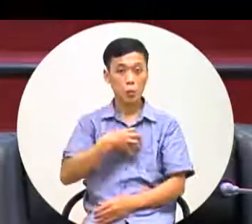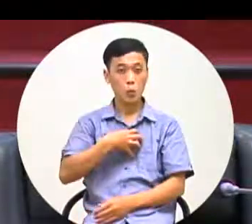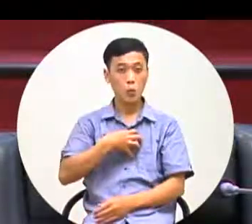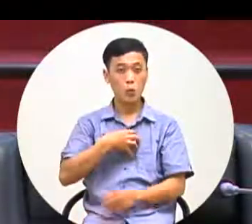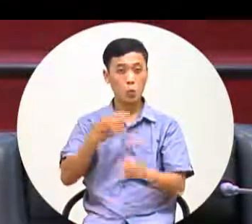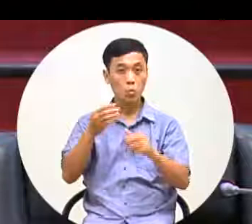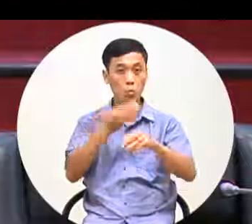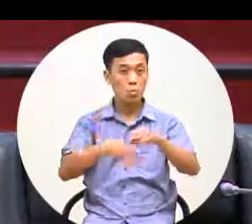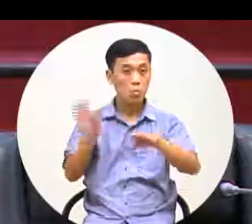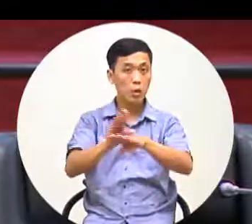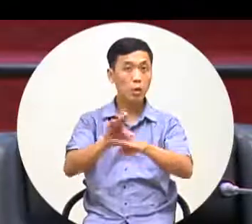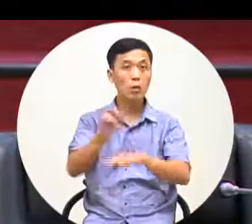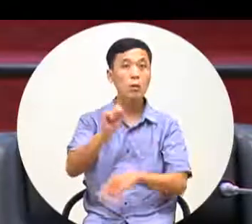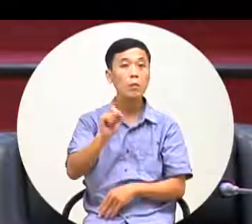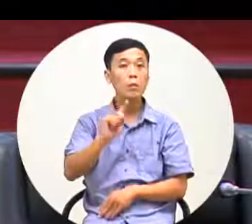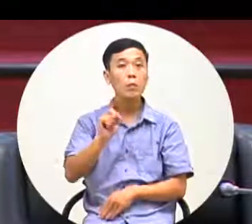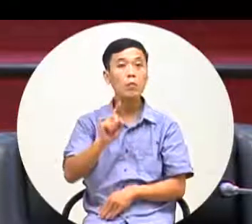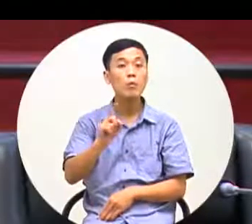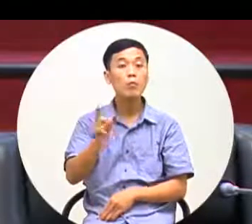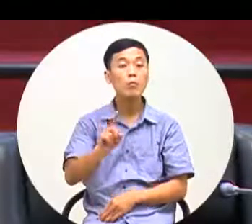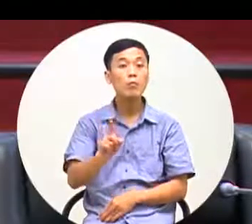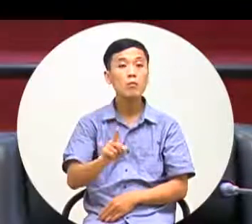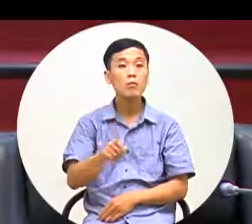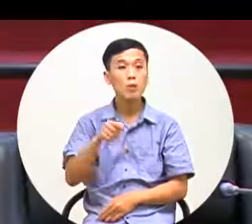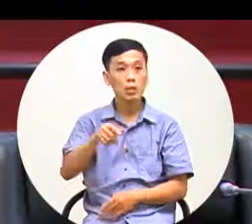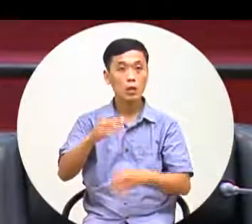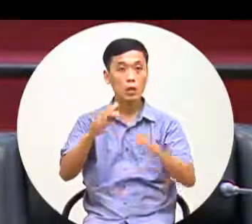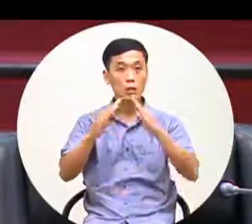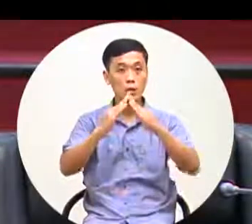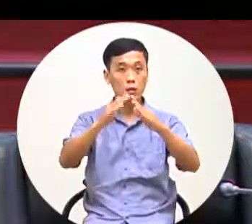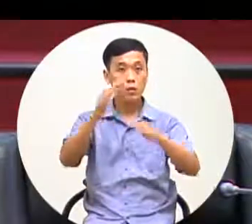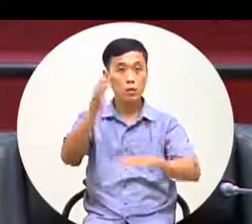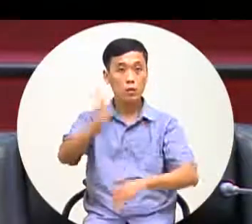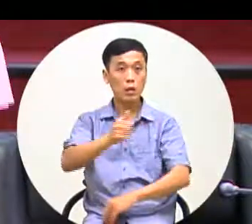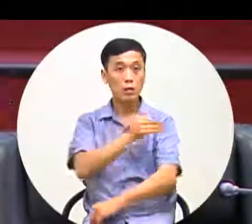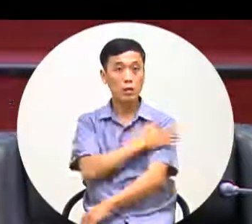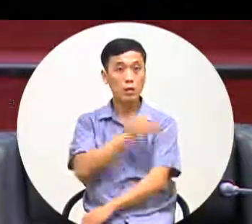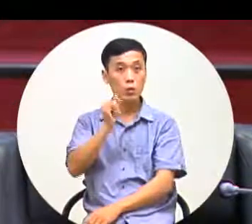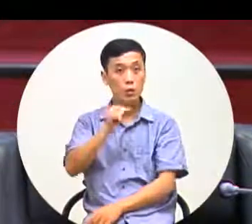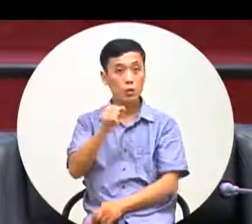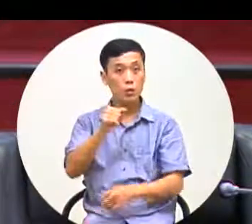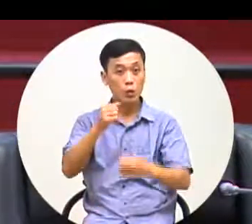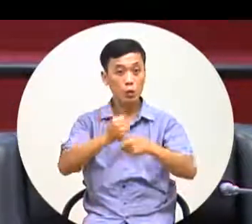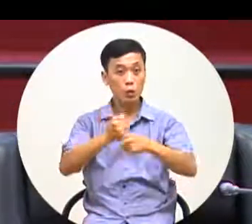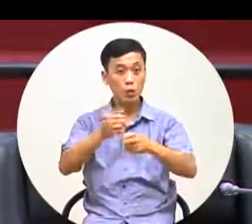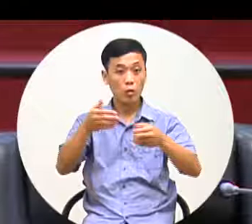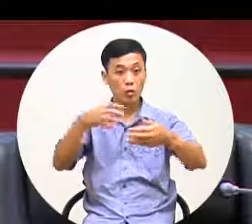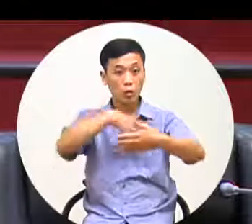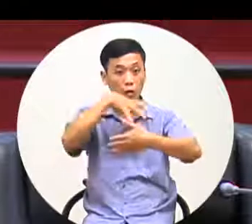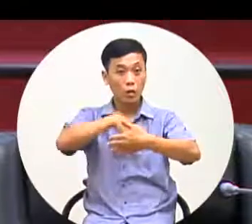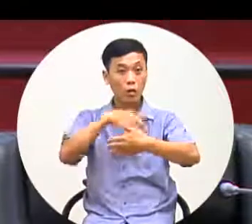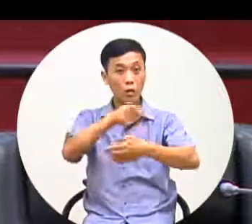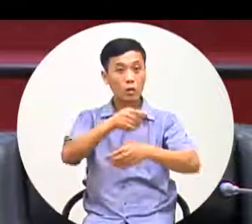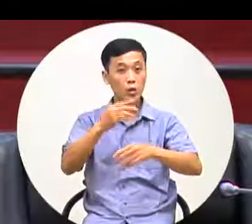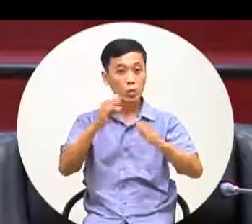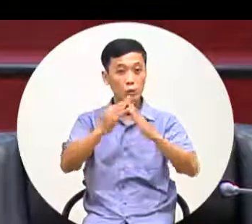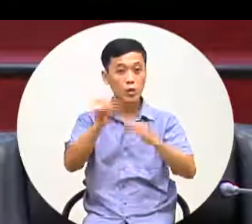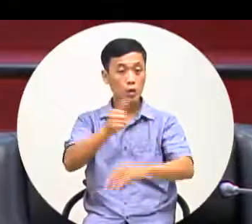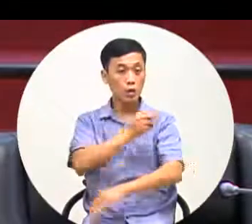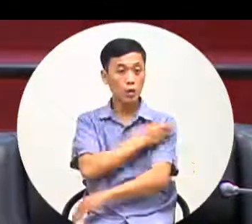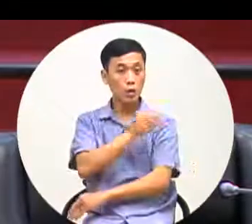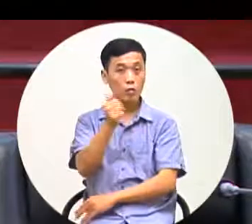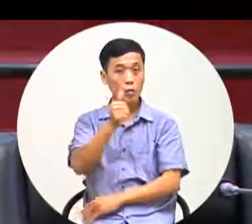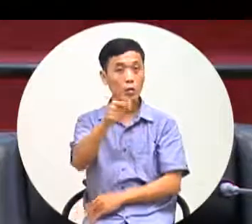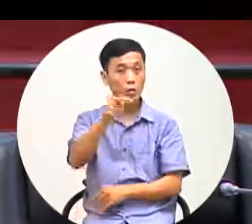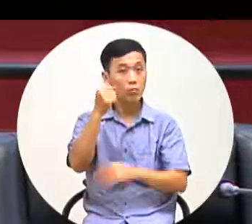为什么在陈局市长那赵局长你是很努力啊？刚刚我是很感谢，对不对？内门的衙门口道路